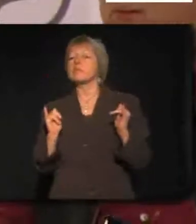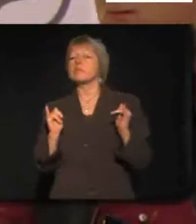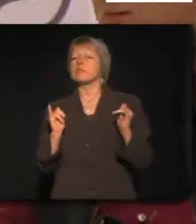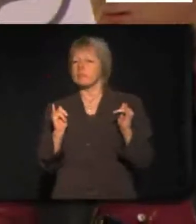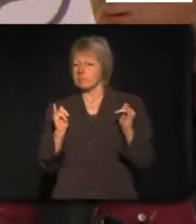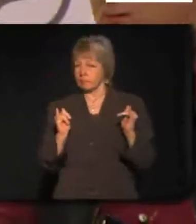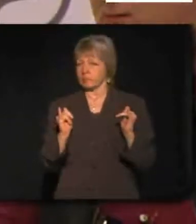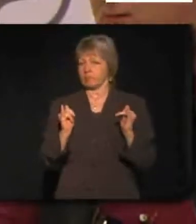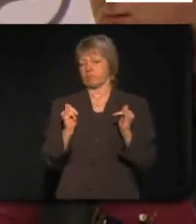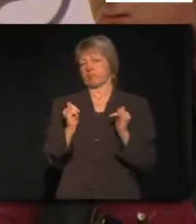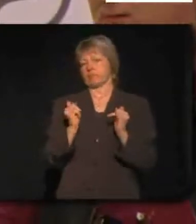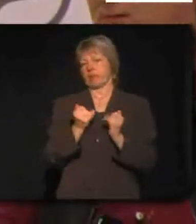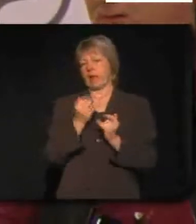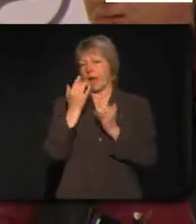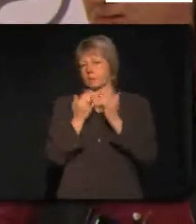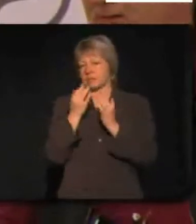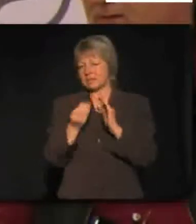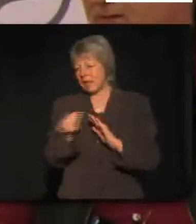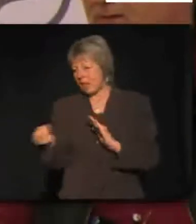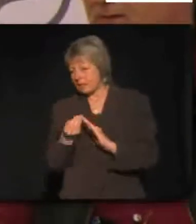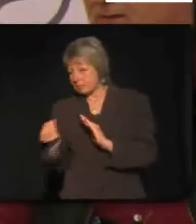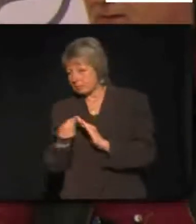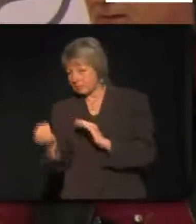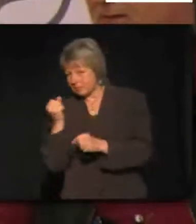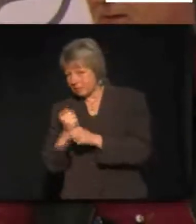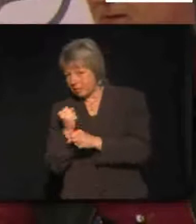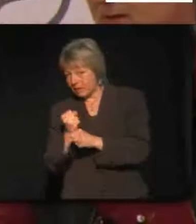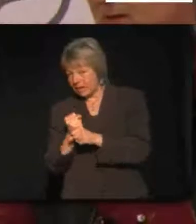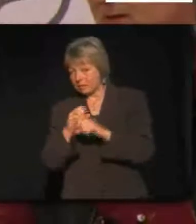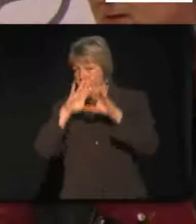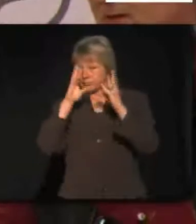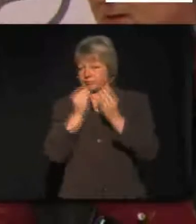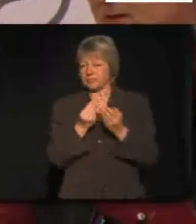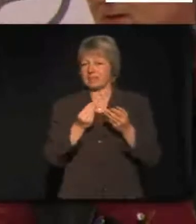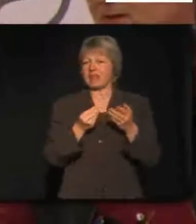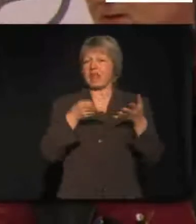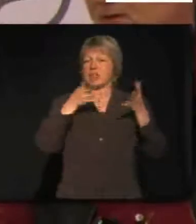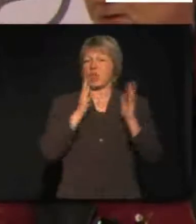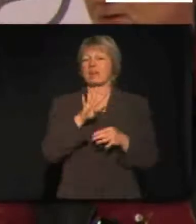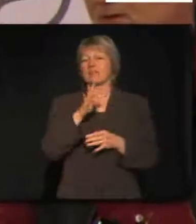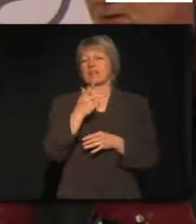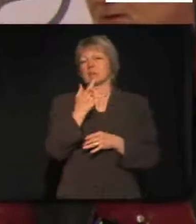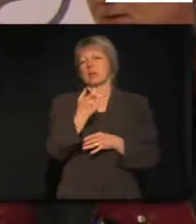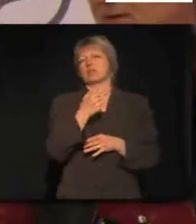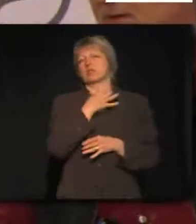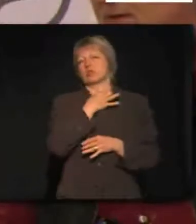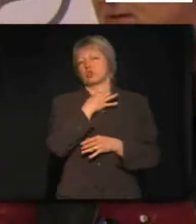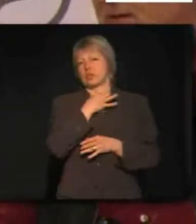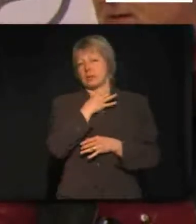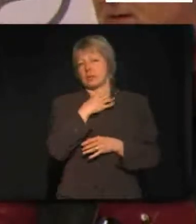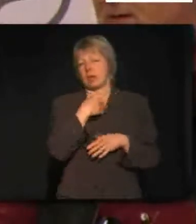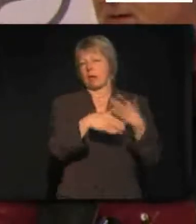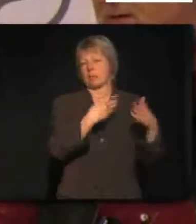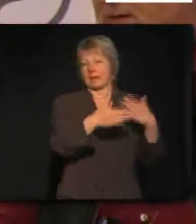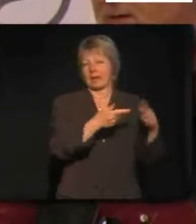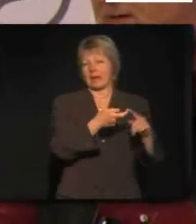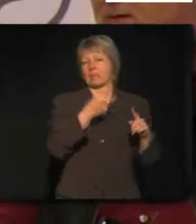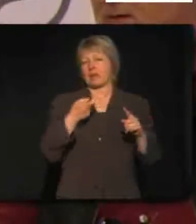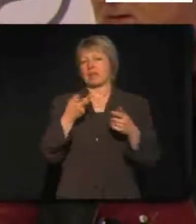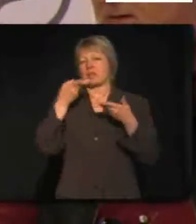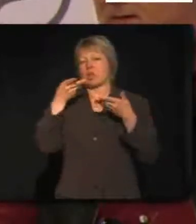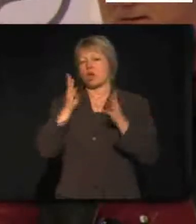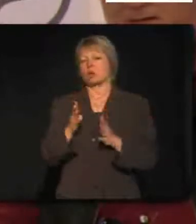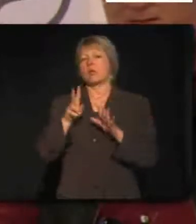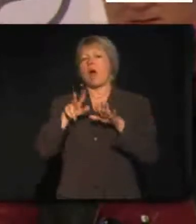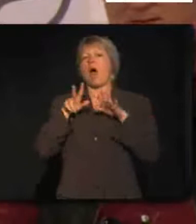ausgezählt worden es gab 700 924 abgegebene Stimmen davon sind 89